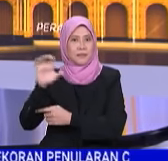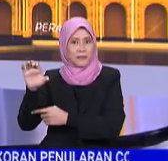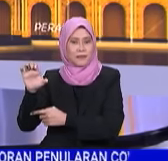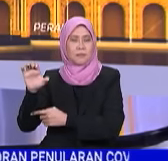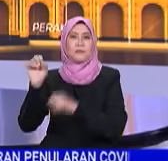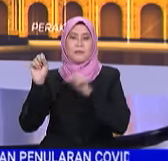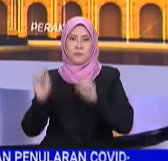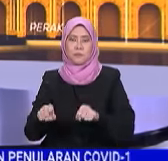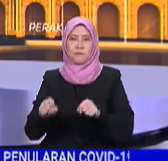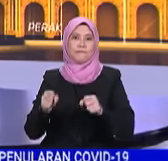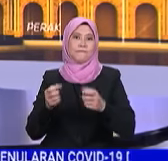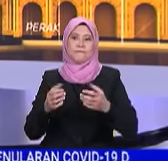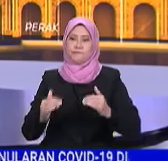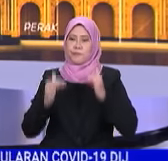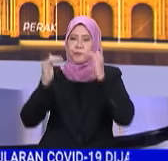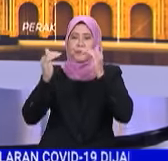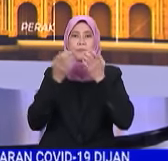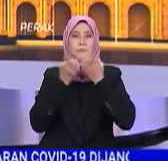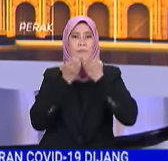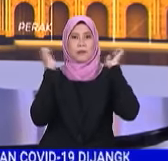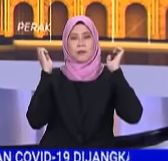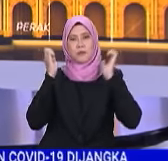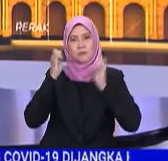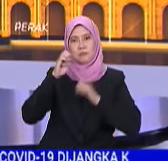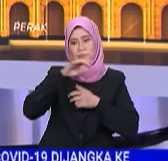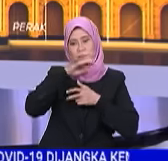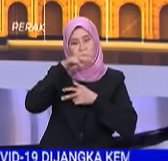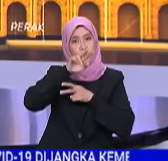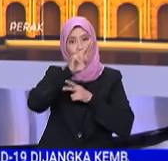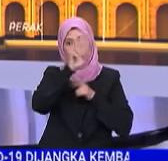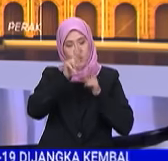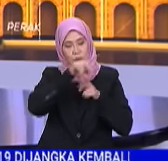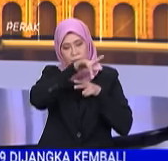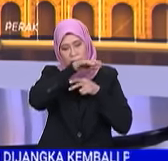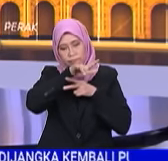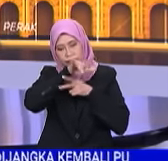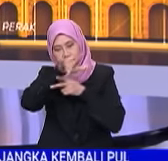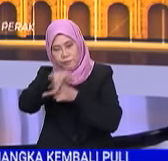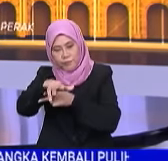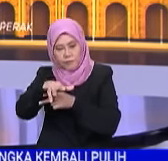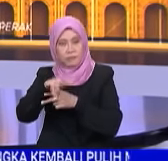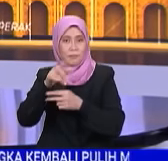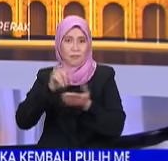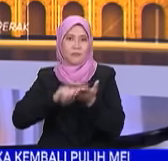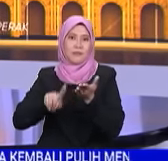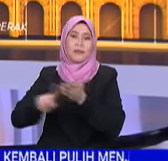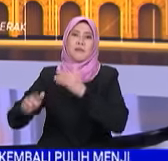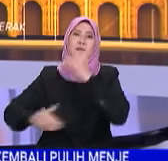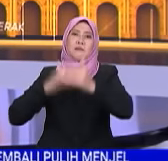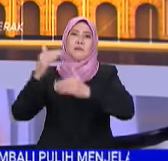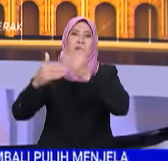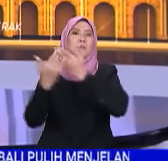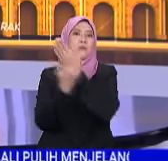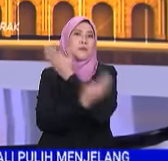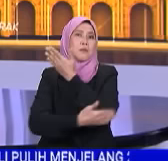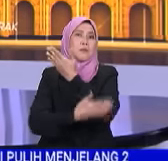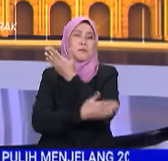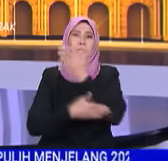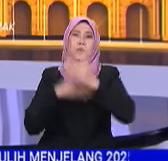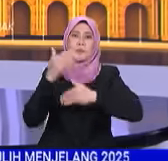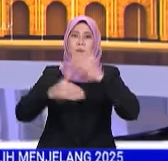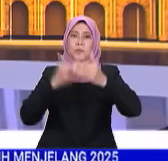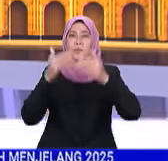meningkatkan tahap kecekapan perkhidmatan trafik udara negara setanding negara maju ini secara langsung dapat mempertingkat